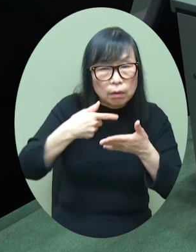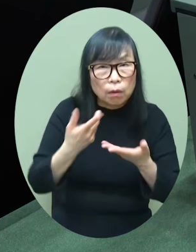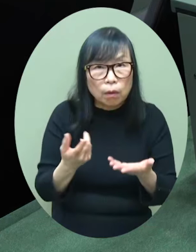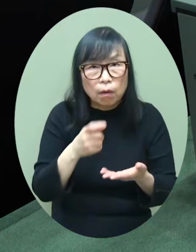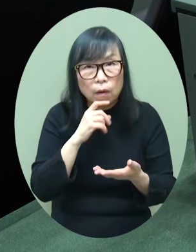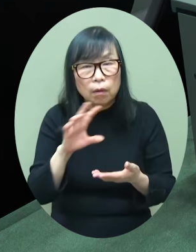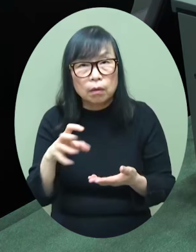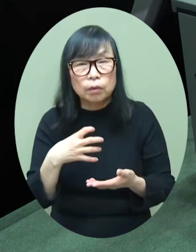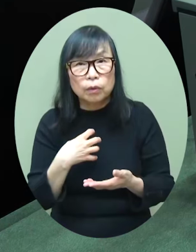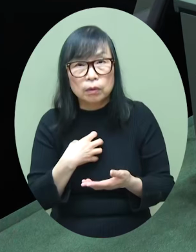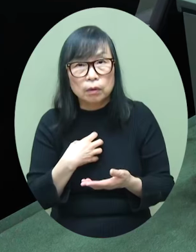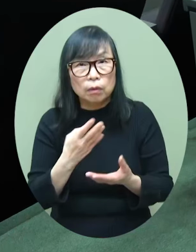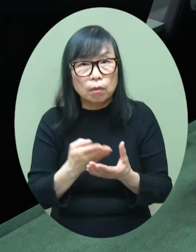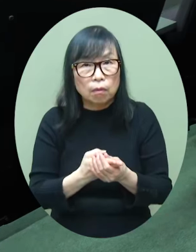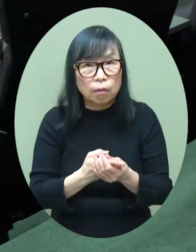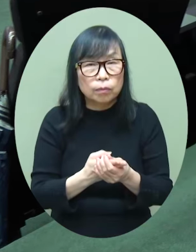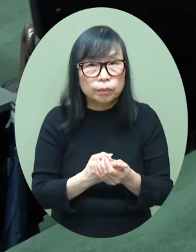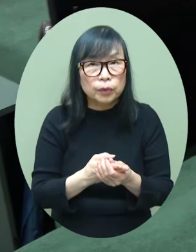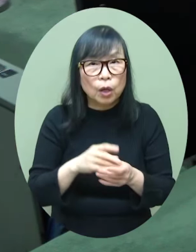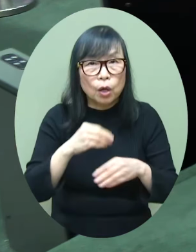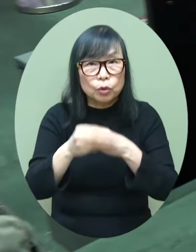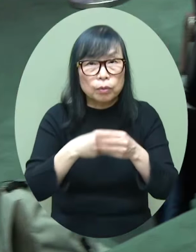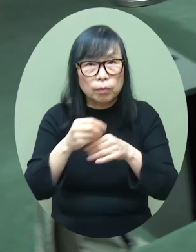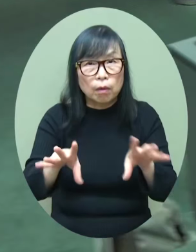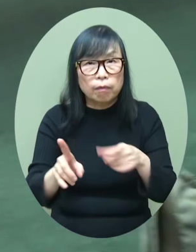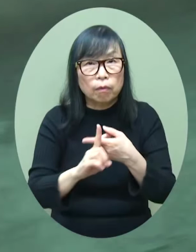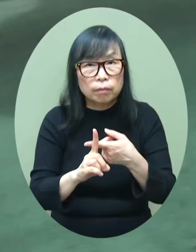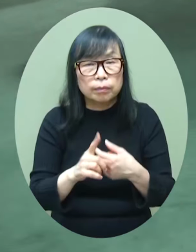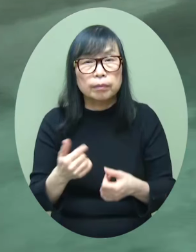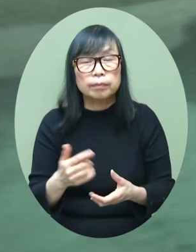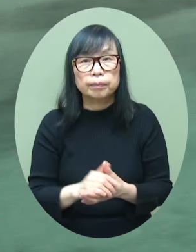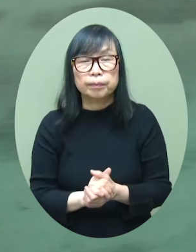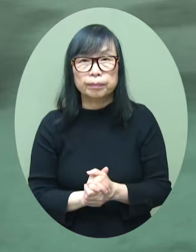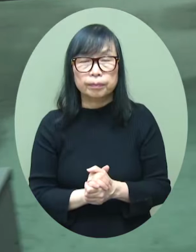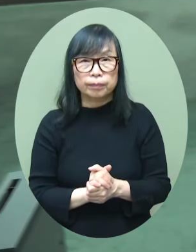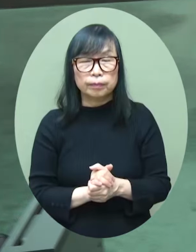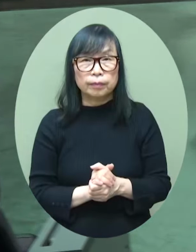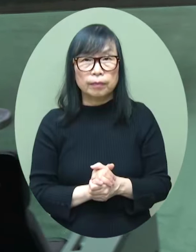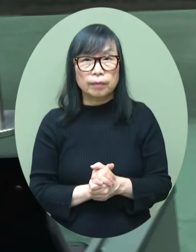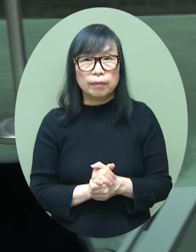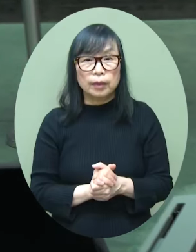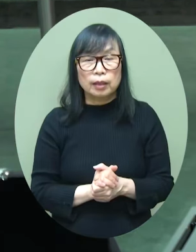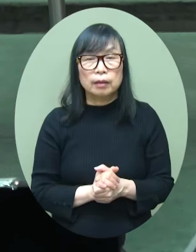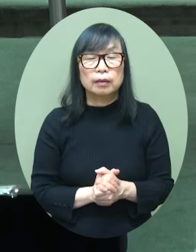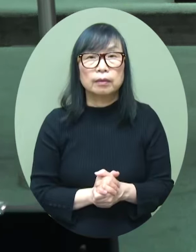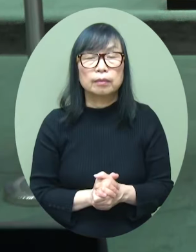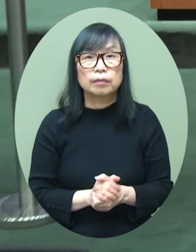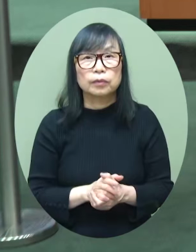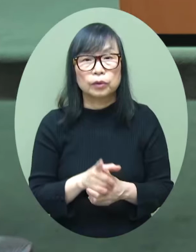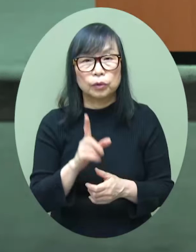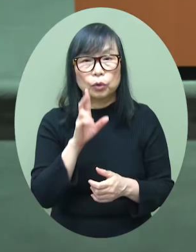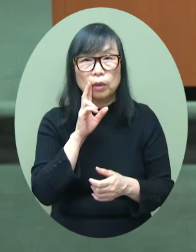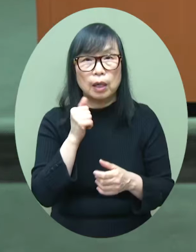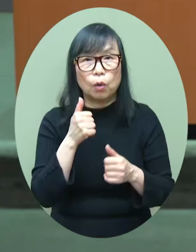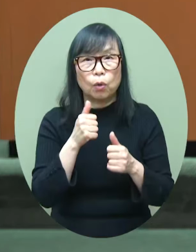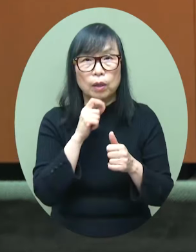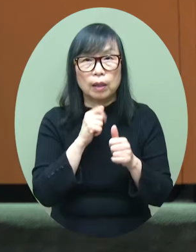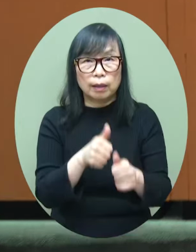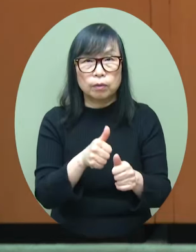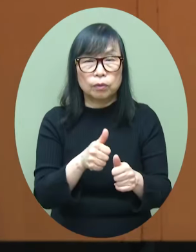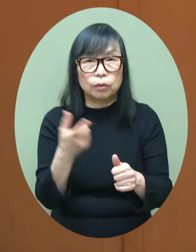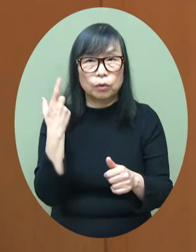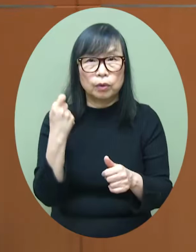點樣睇翻呢一個個案嘅一啲嘅傳播風險啊？唔該。 其實如果你有跟我哋最近嗰啲數